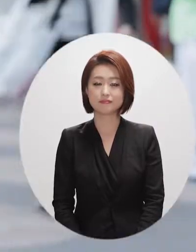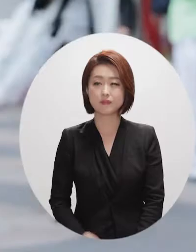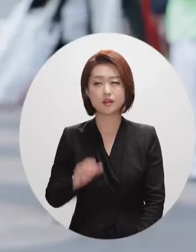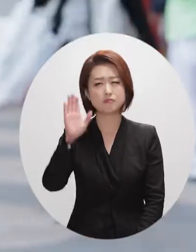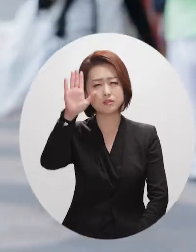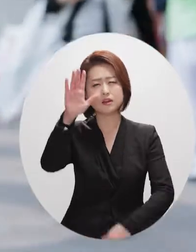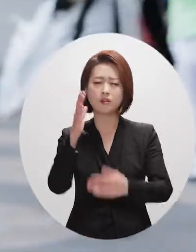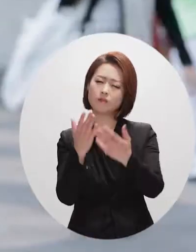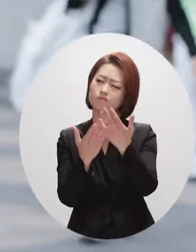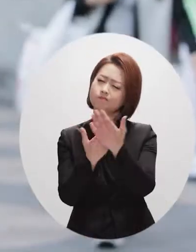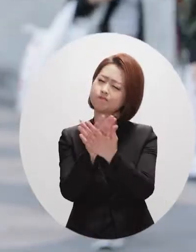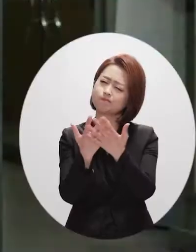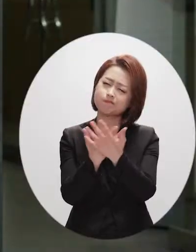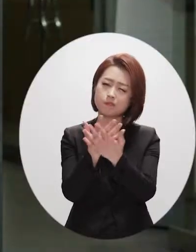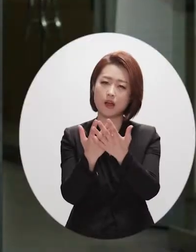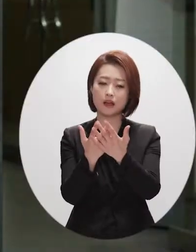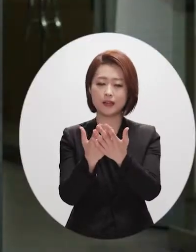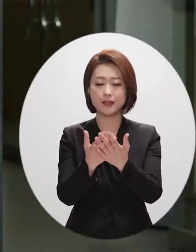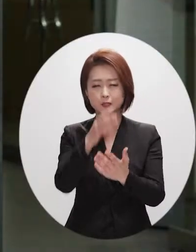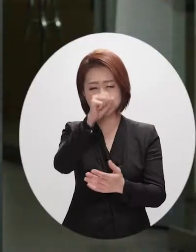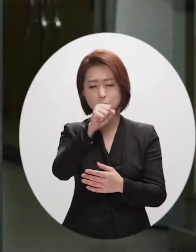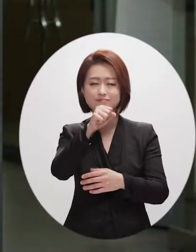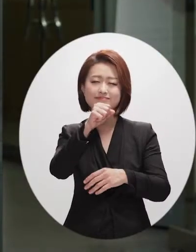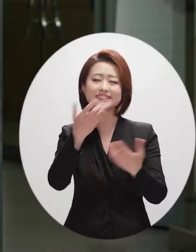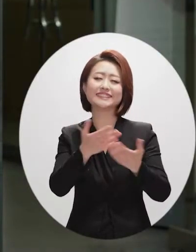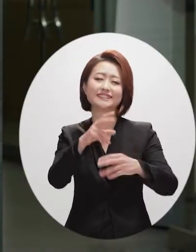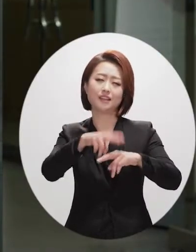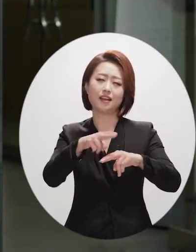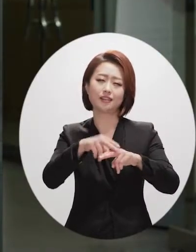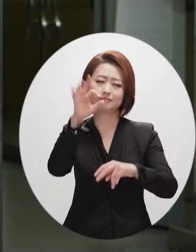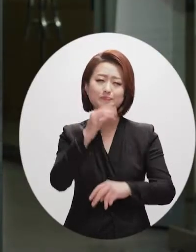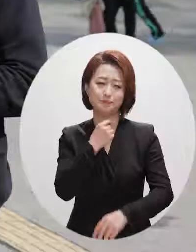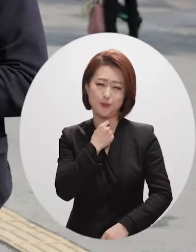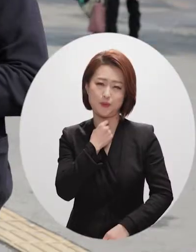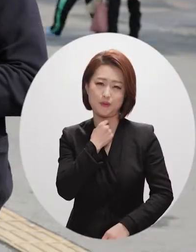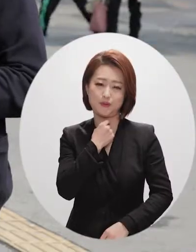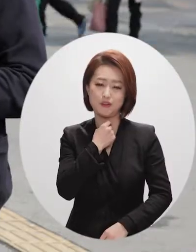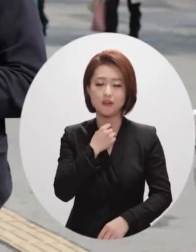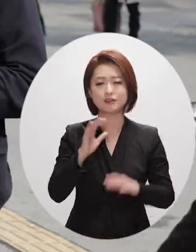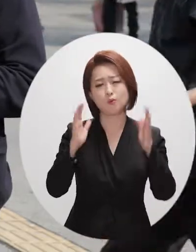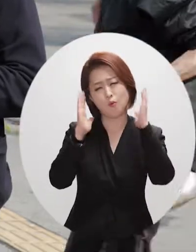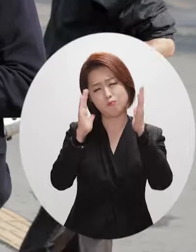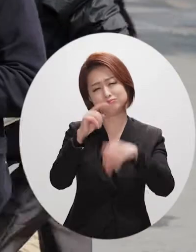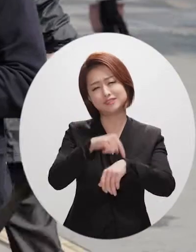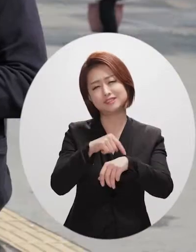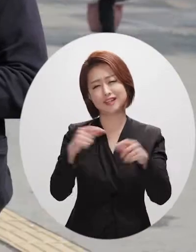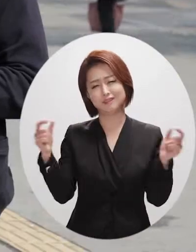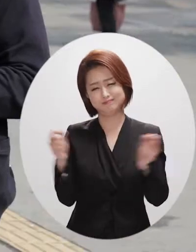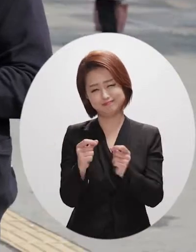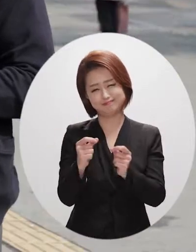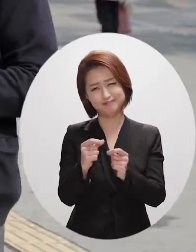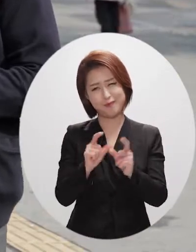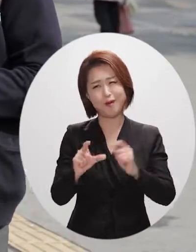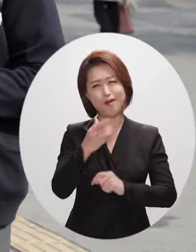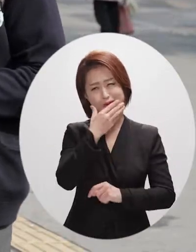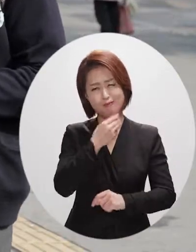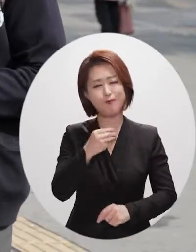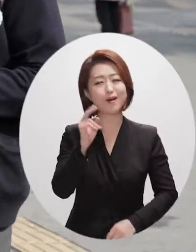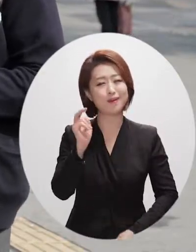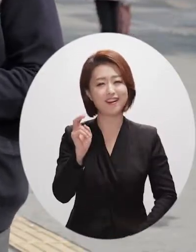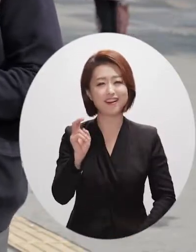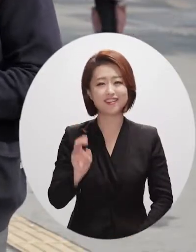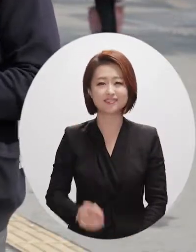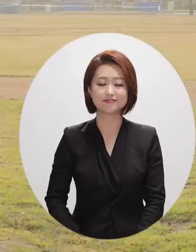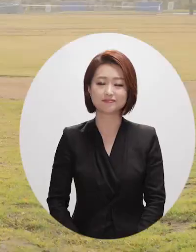확실하지 않은 미래가 안정적인 직장을 보았는 게 학원 간의 시간이 좀 줄었으면 좀 더 행복하지 않을까